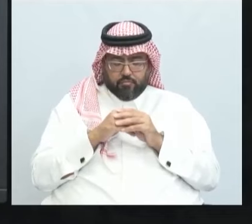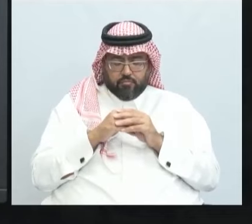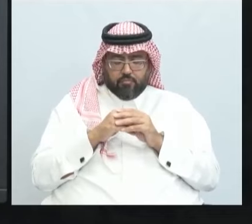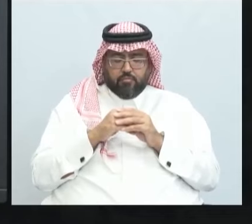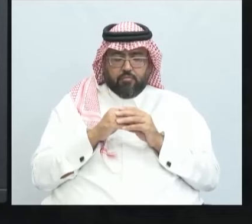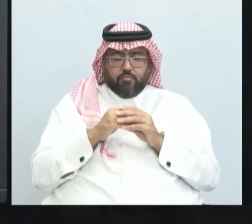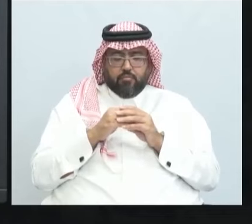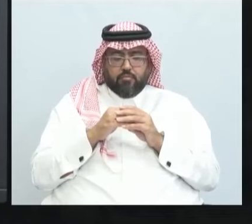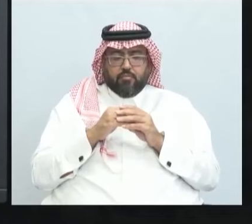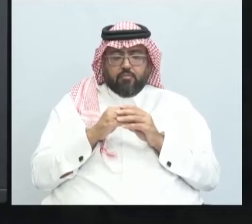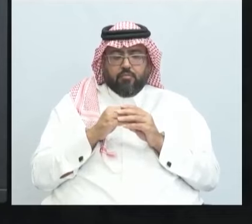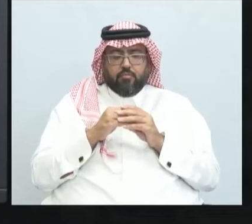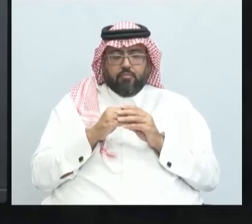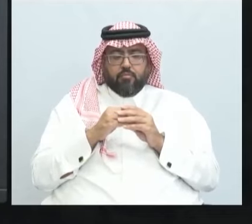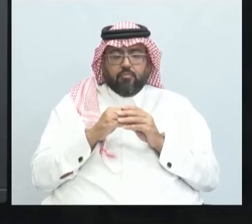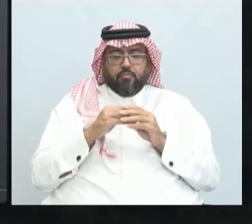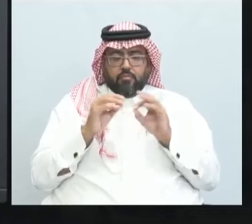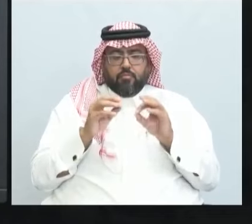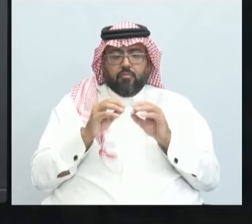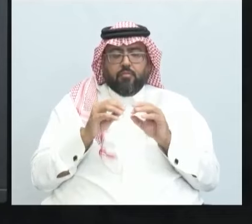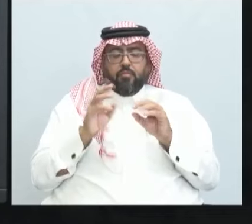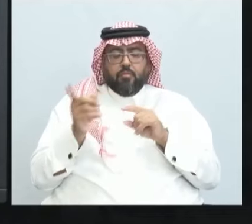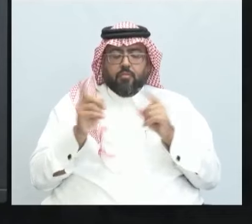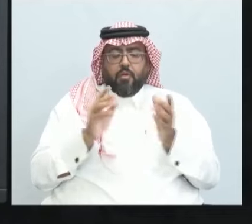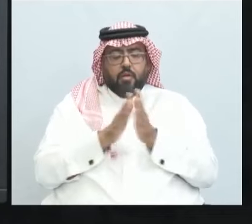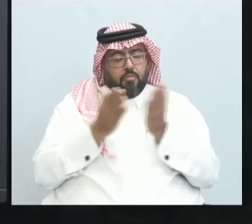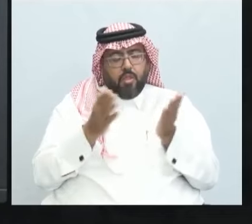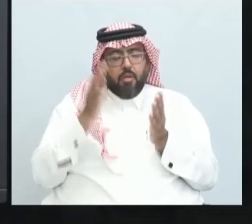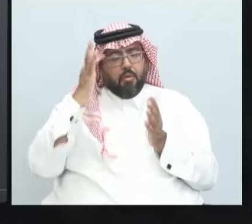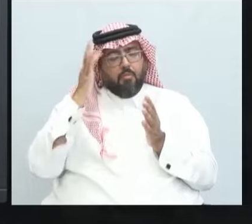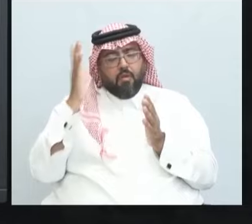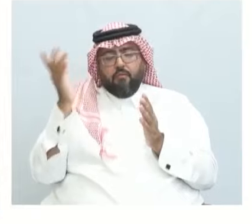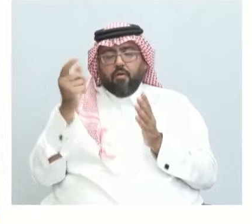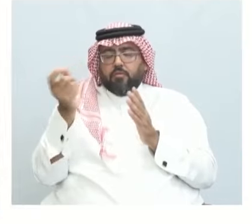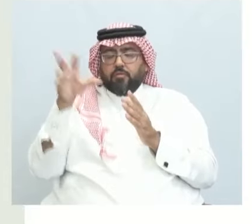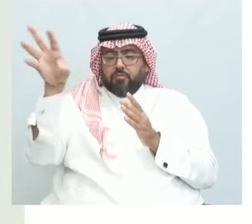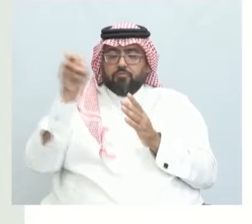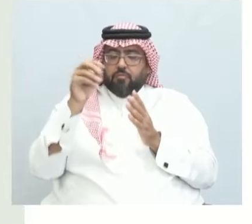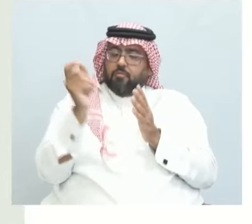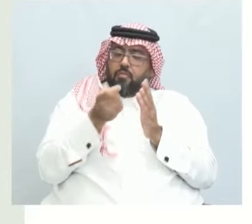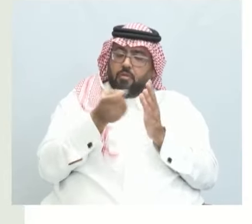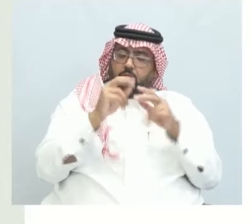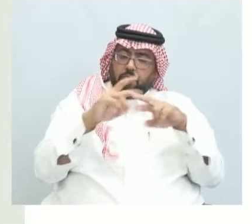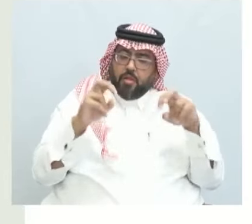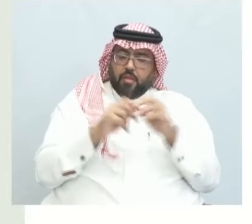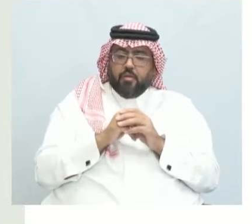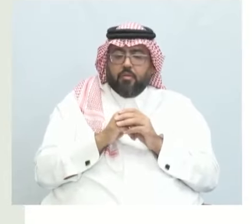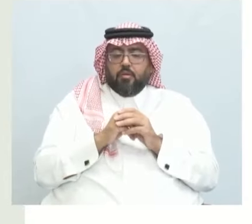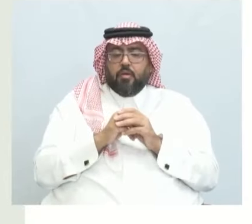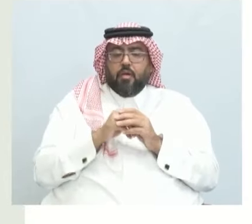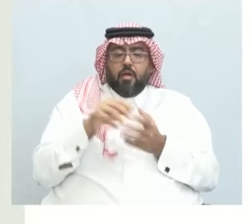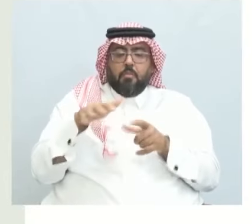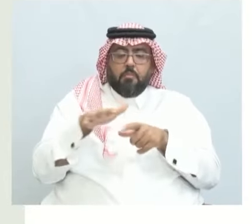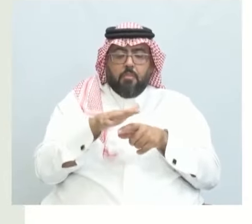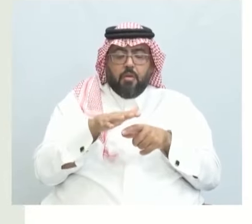اي عصر بامكانك الاستعانه ايضا وبامكانك مستعان ب بهذا الكتاب او بكتب بكتب اخرى هنا بيئه